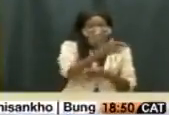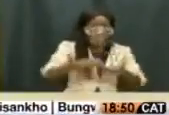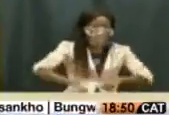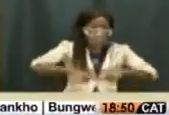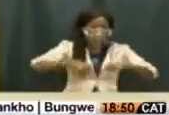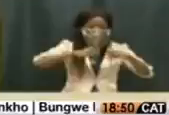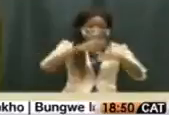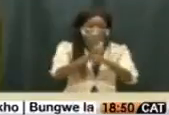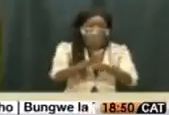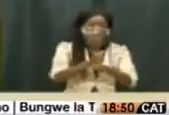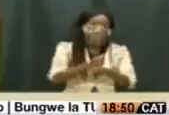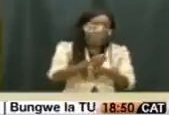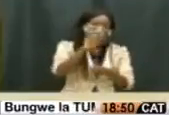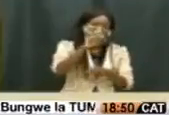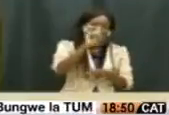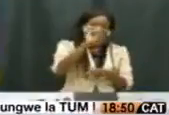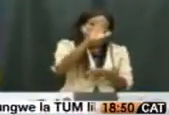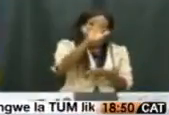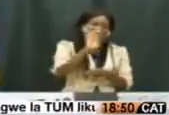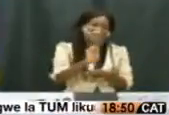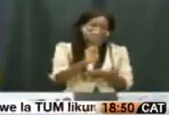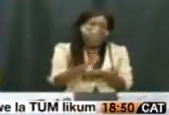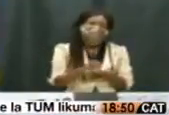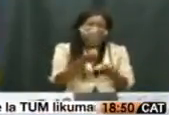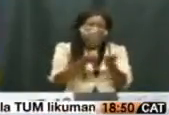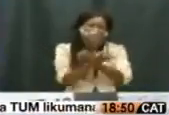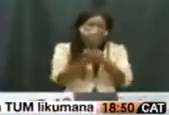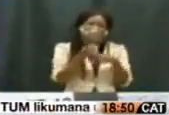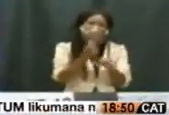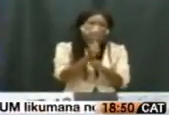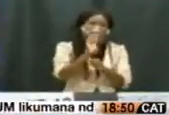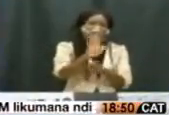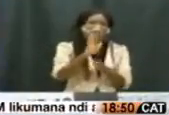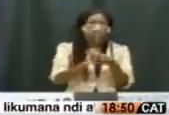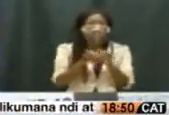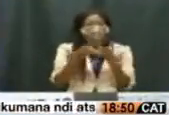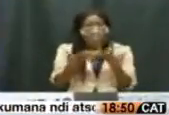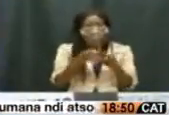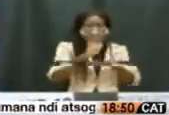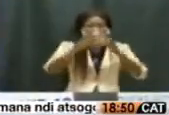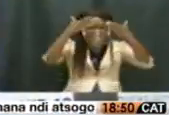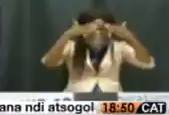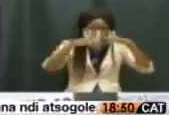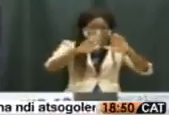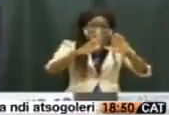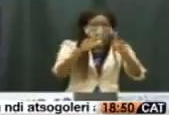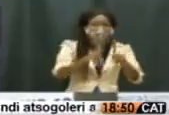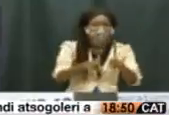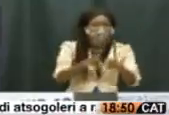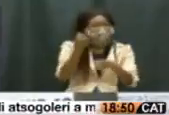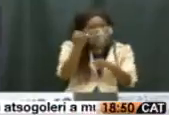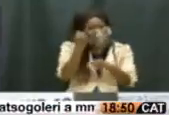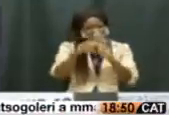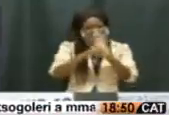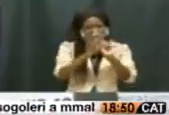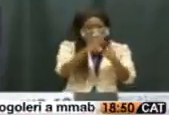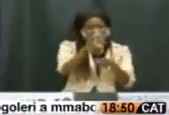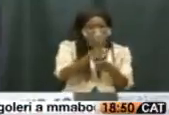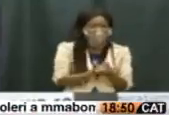lawo likuchita kuphunzitsa anthu zamuliri umene wa COVID-19 iwo afotokoza ndithu kuti pakufunika kuti anthu tizitenga